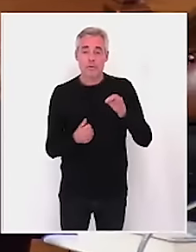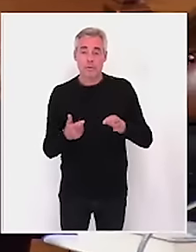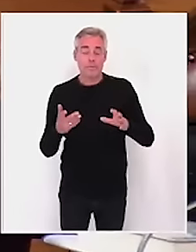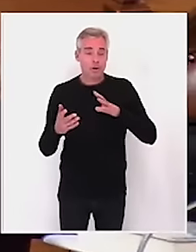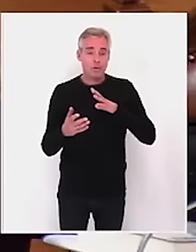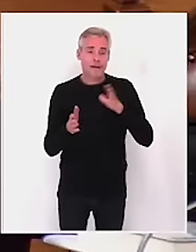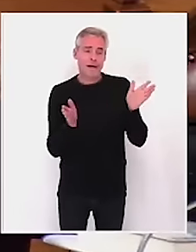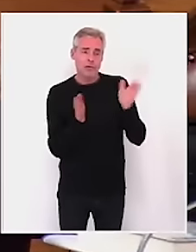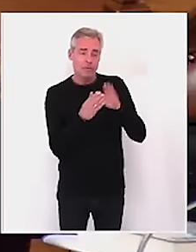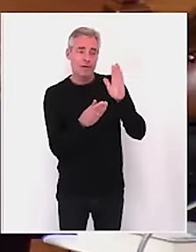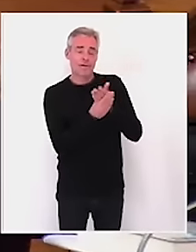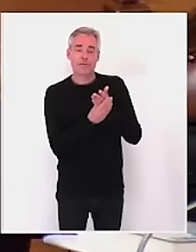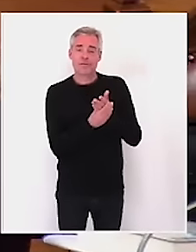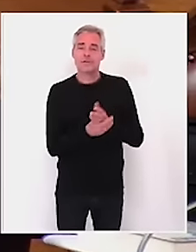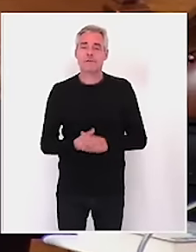On a demandé une intervention.